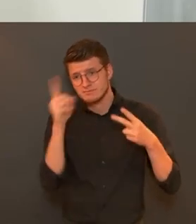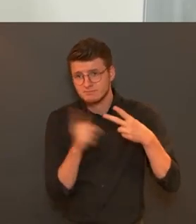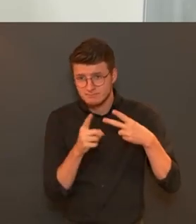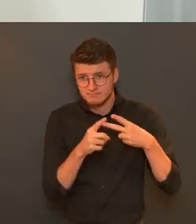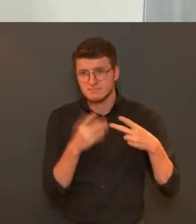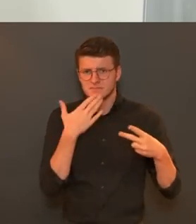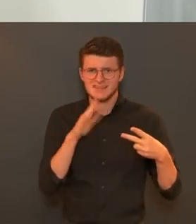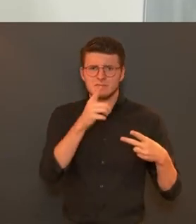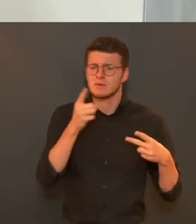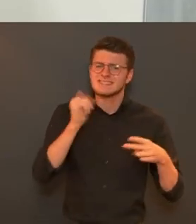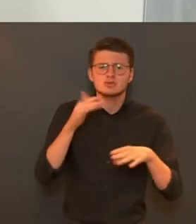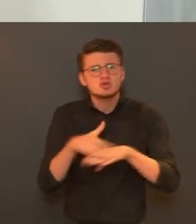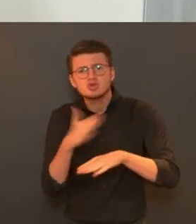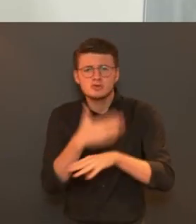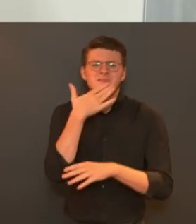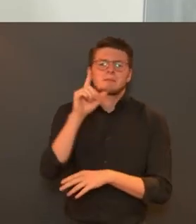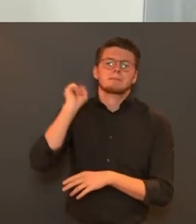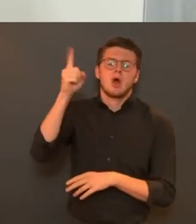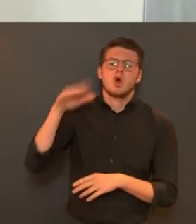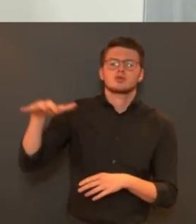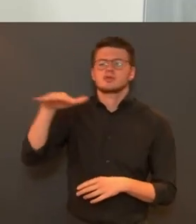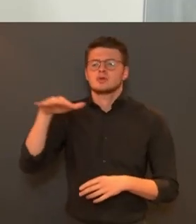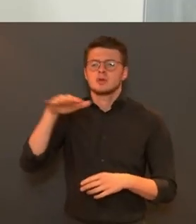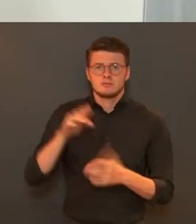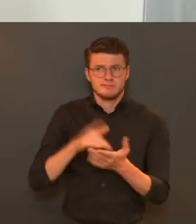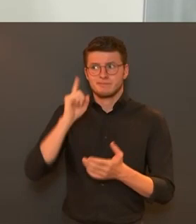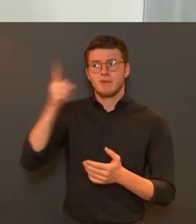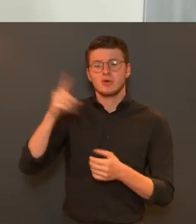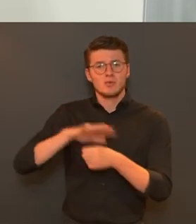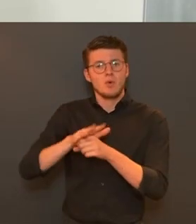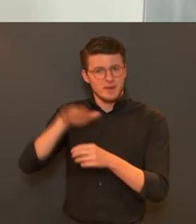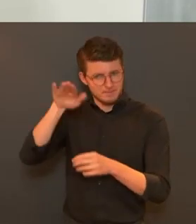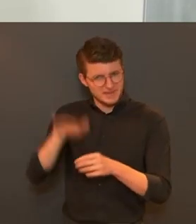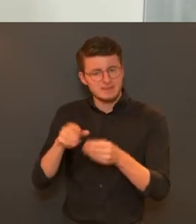Privilégiez les activités en extérieur, là où le virus se transmet moins facilement.